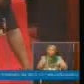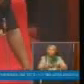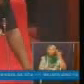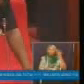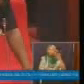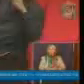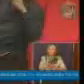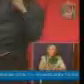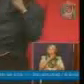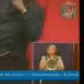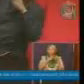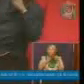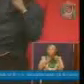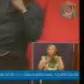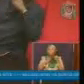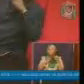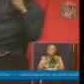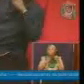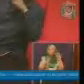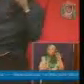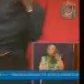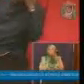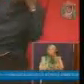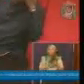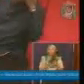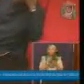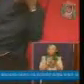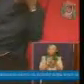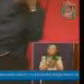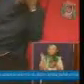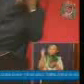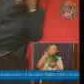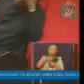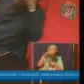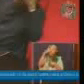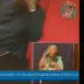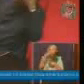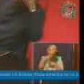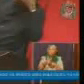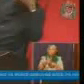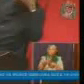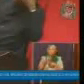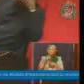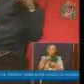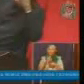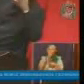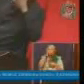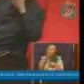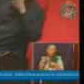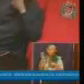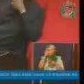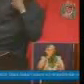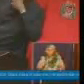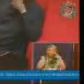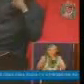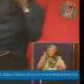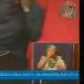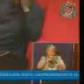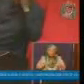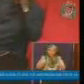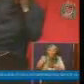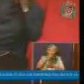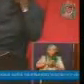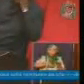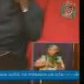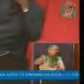kuyapinga na wakatoa vitisho sana Jangwani pale, na wakisema kwamba watatafuta helikopta zaidi ya tano kuzunguka